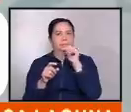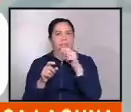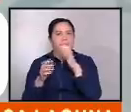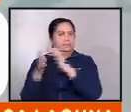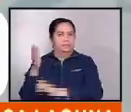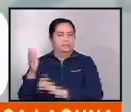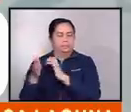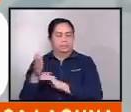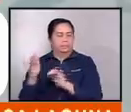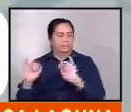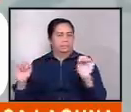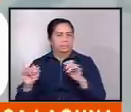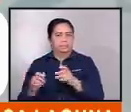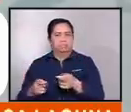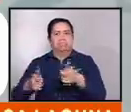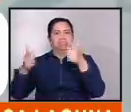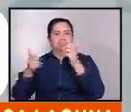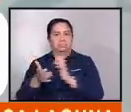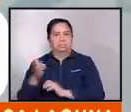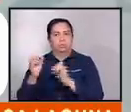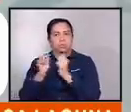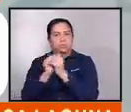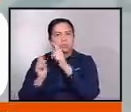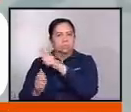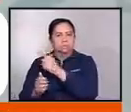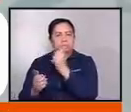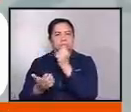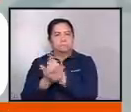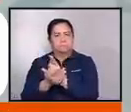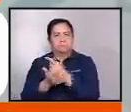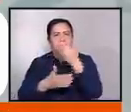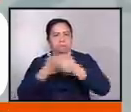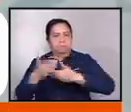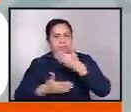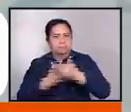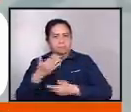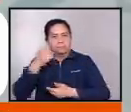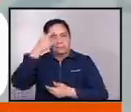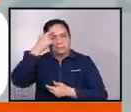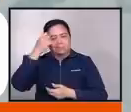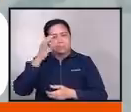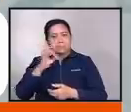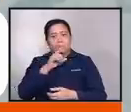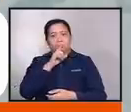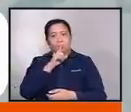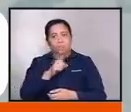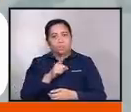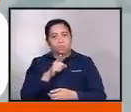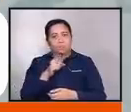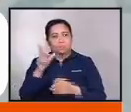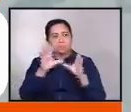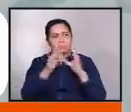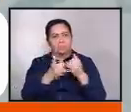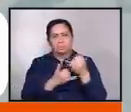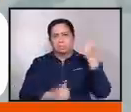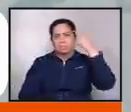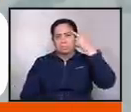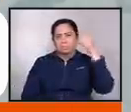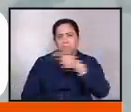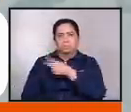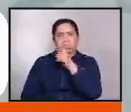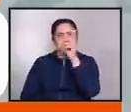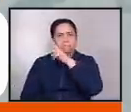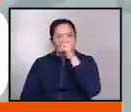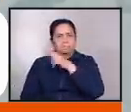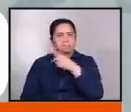mag-deduct ng basta-basta lamang, no? Hanggat walang appropriate proceeding for it. Kasi if talagang the company believes na may kapabayaan